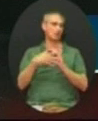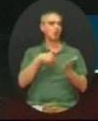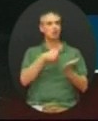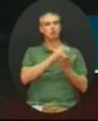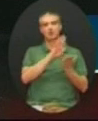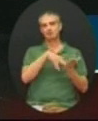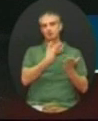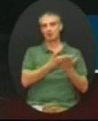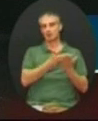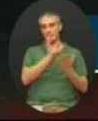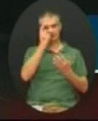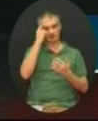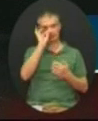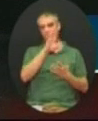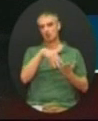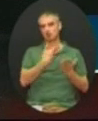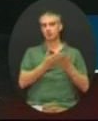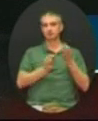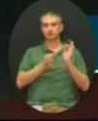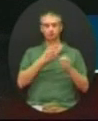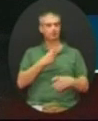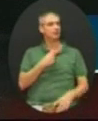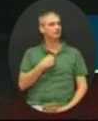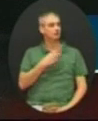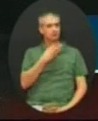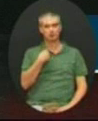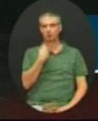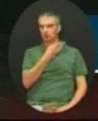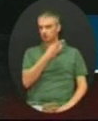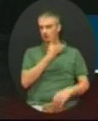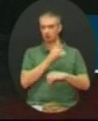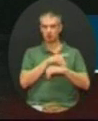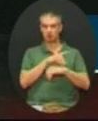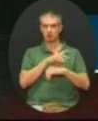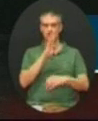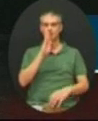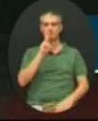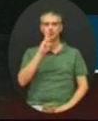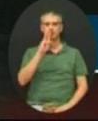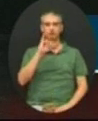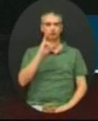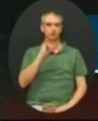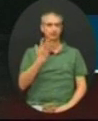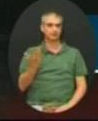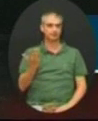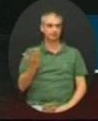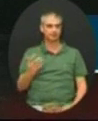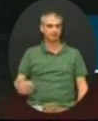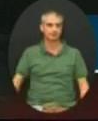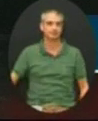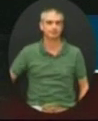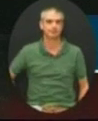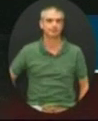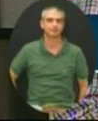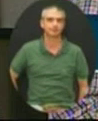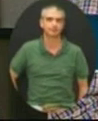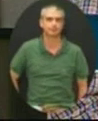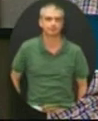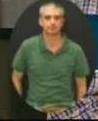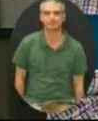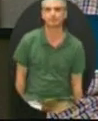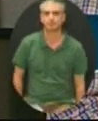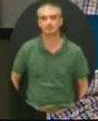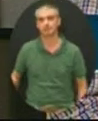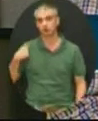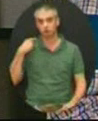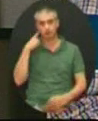המשפטי של הכנסת, ואני חוזרת אליך בעניין הזה, דוקטור בקשי, משום ש אנחנו שומעים מהשרה, משרת המשפטים